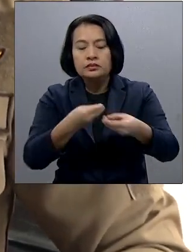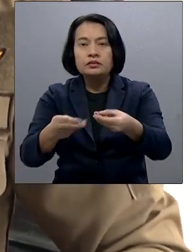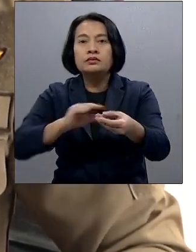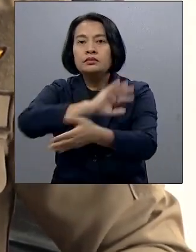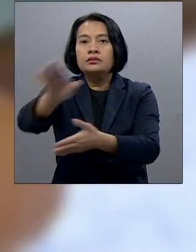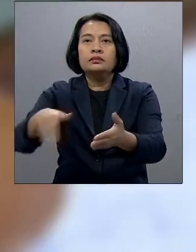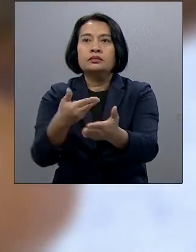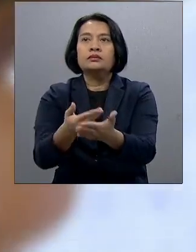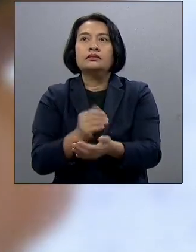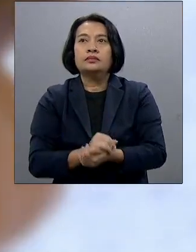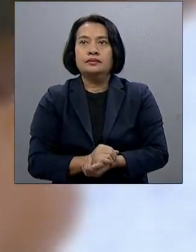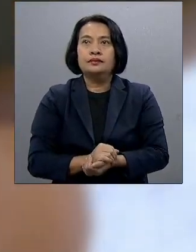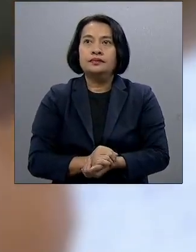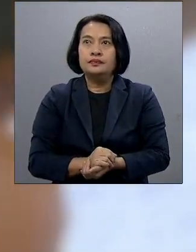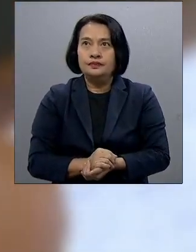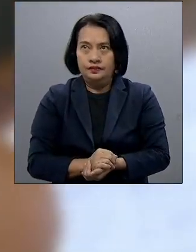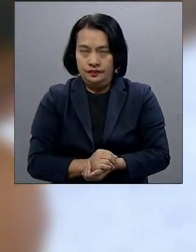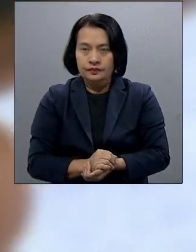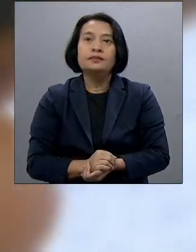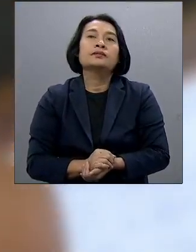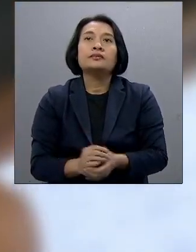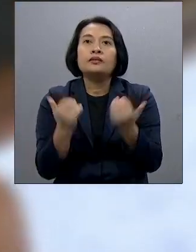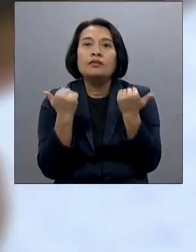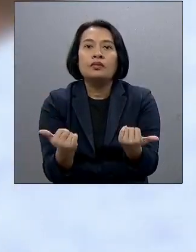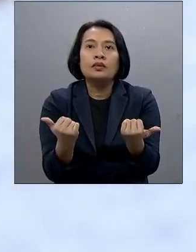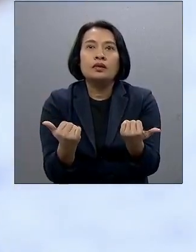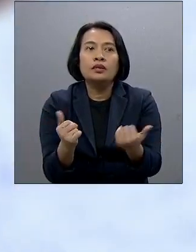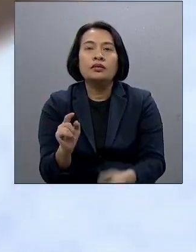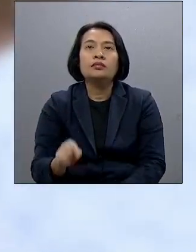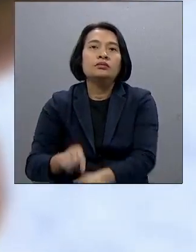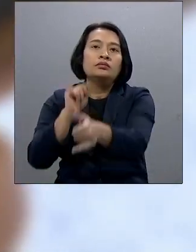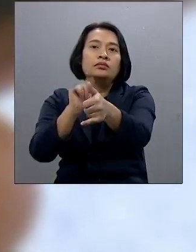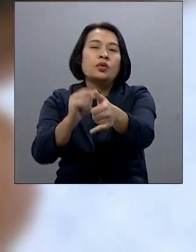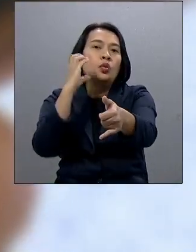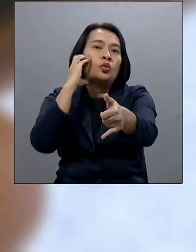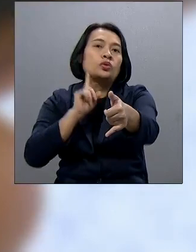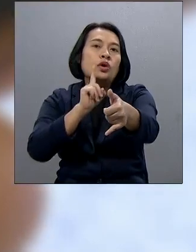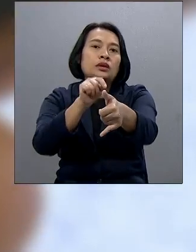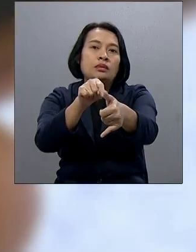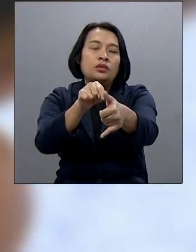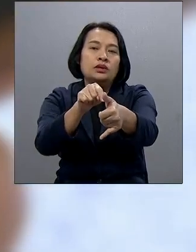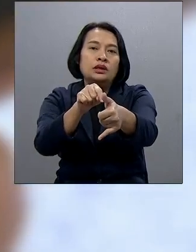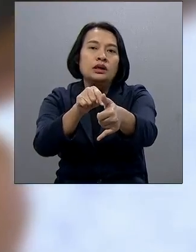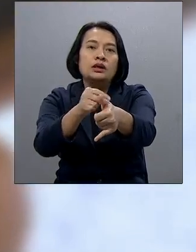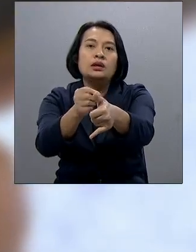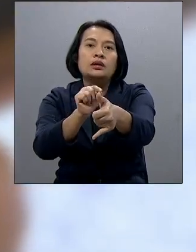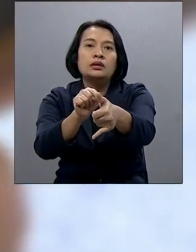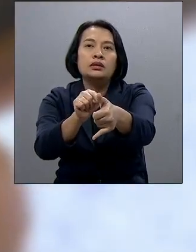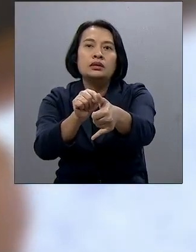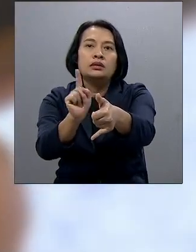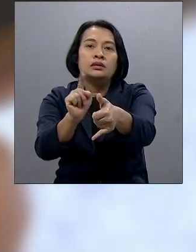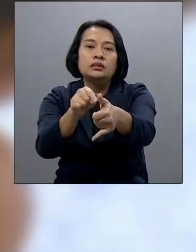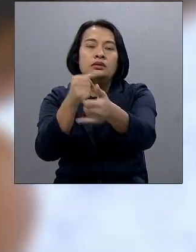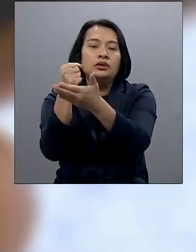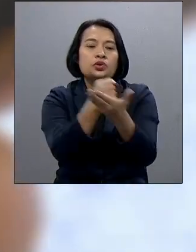ค่ะทีมข่าวตรวจสอบนะคะตอนนี้โทรศัพท์ไปหานายธนากรเนี่ยที่อ้างชื่อว่าเป็นคนที่สามารถช่